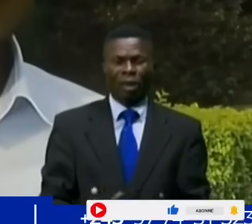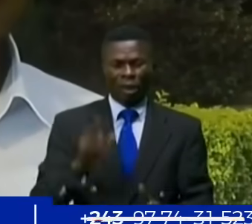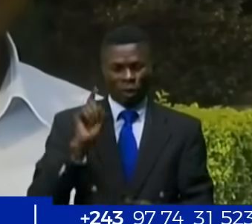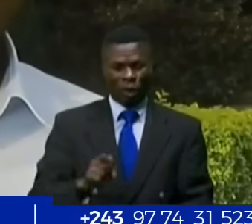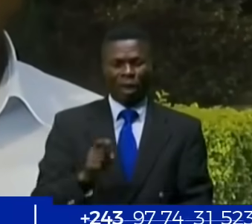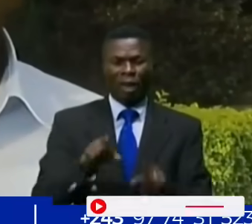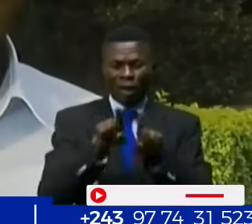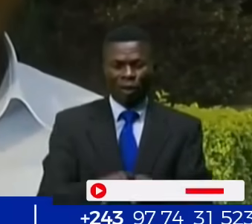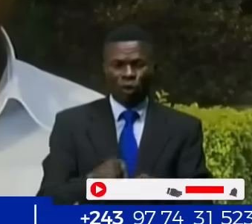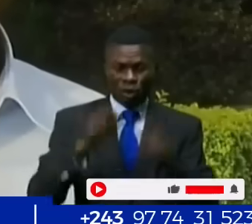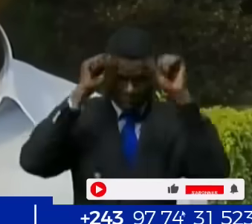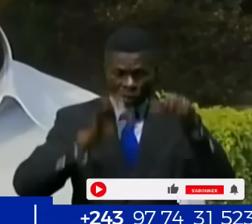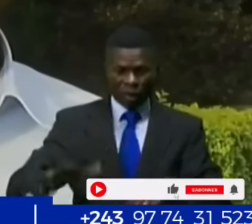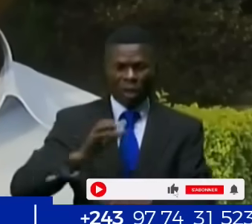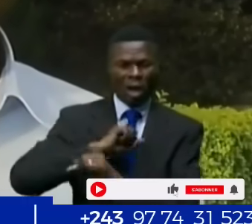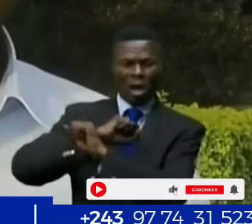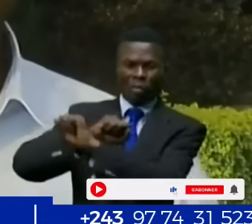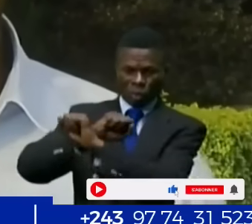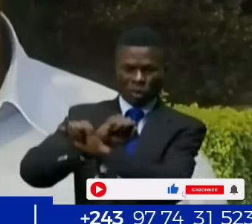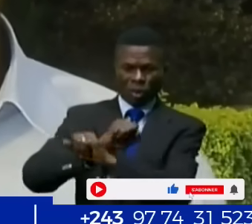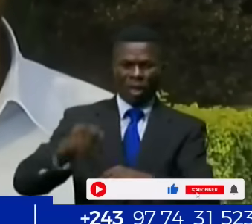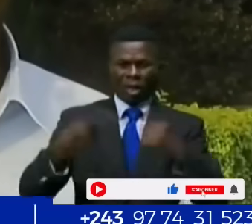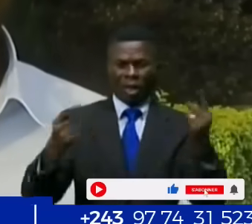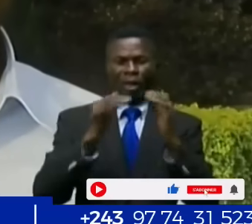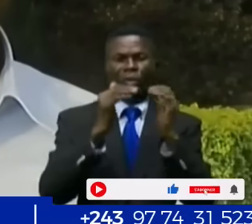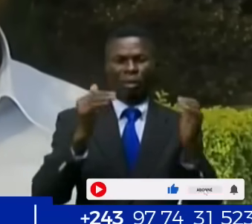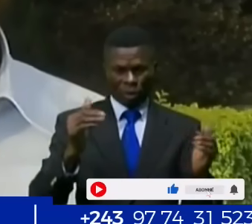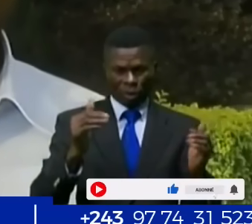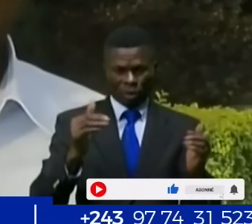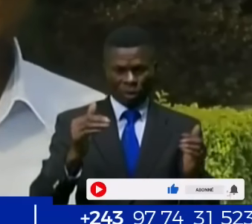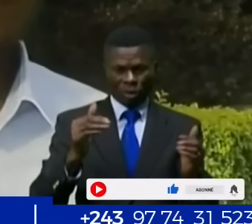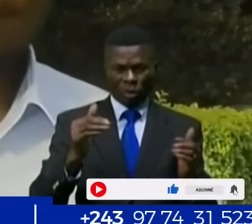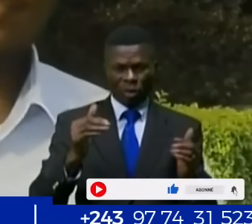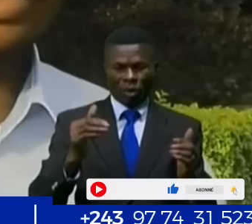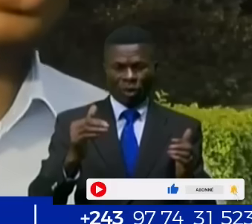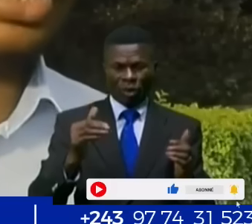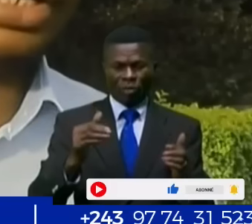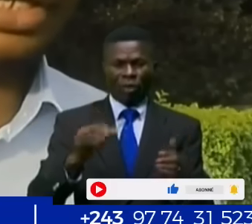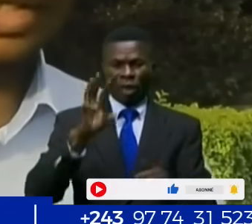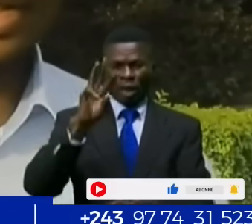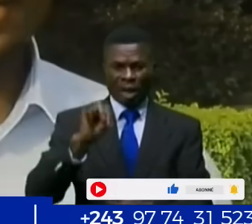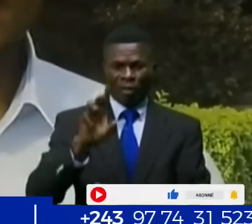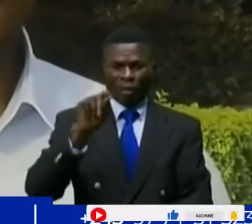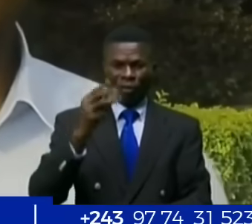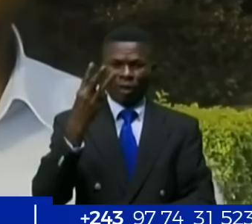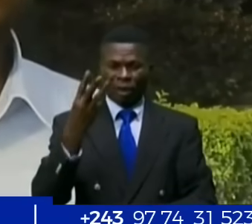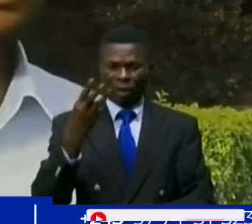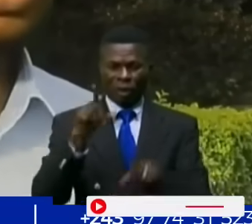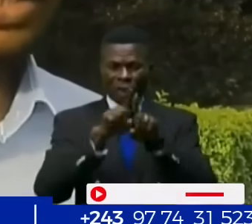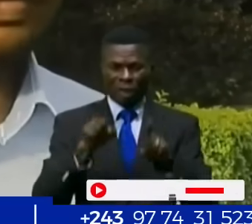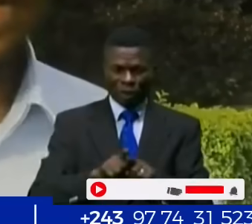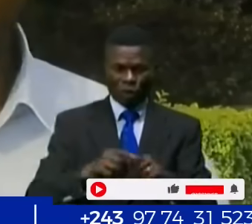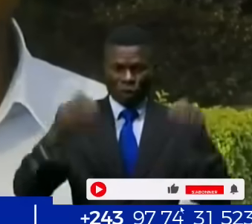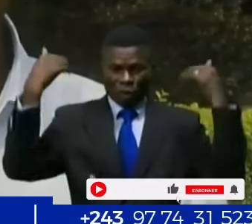l'État pour barrer la route aux ennemis de la paix, qui sont l'M23 et leur